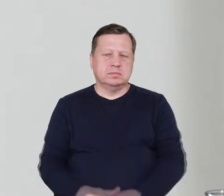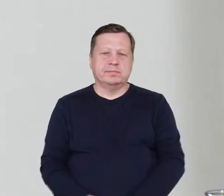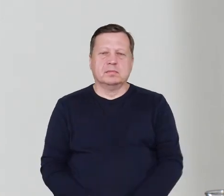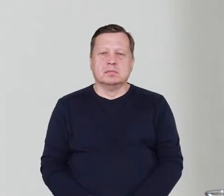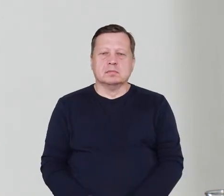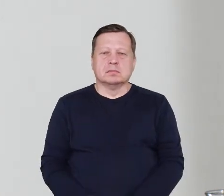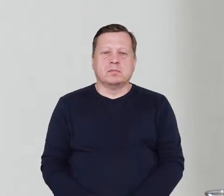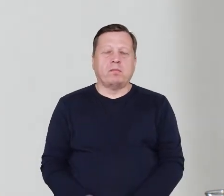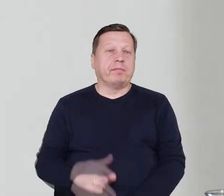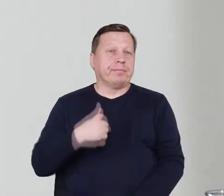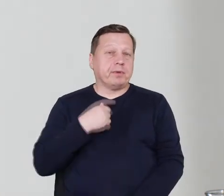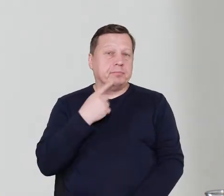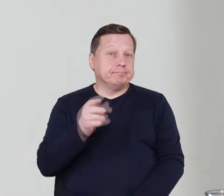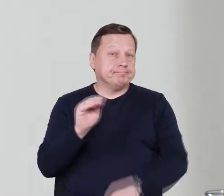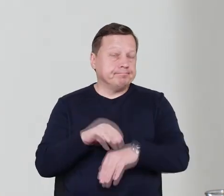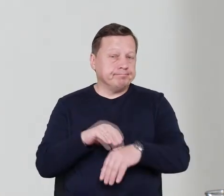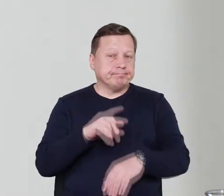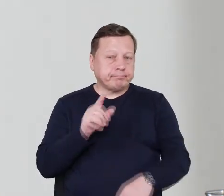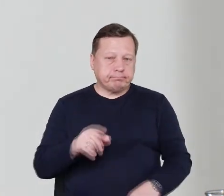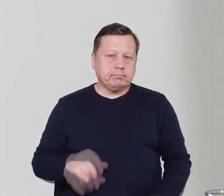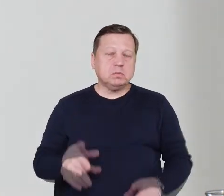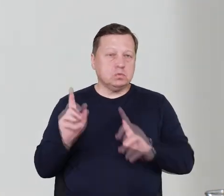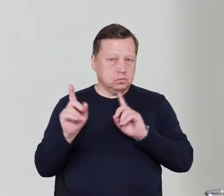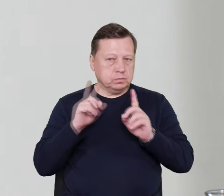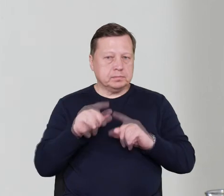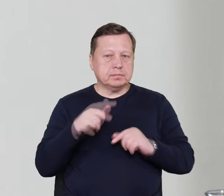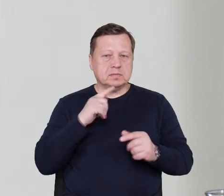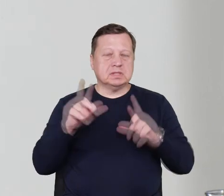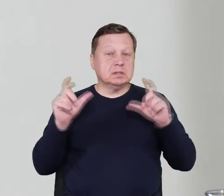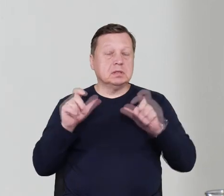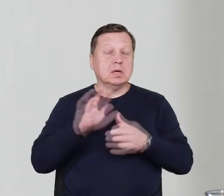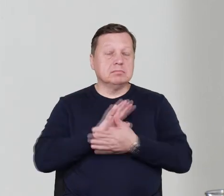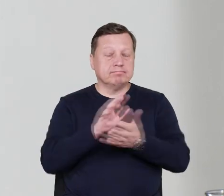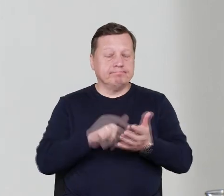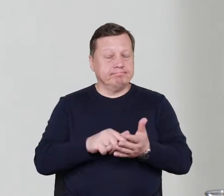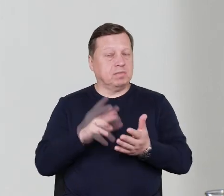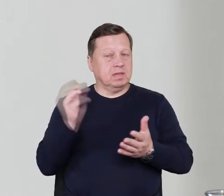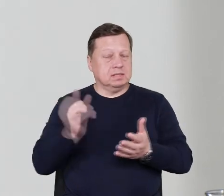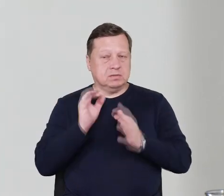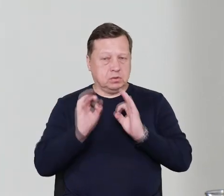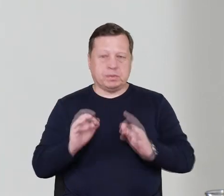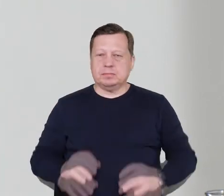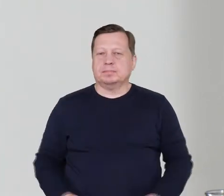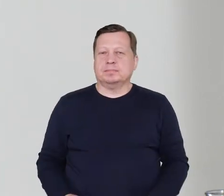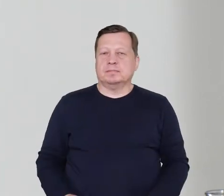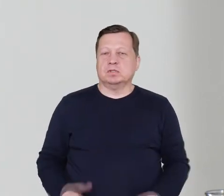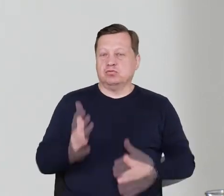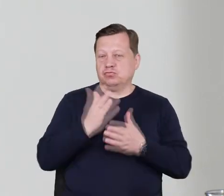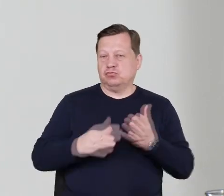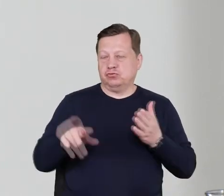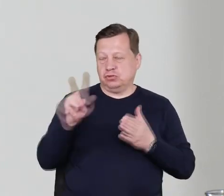z bardzo dużą uwagę bym powiedział zwracać na przykład to Staramy się zwracać uwagę na publikowanie zdjęć wiemy że jest część